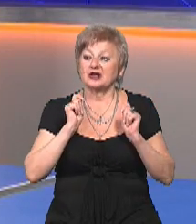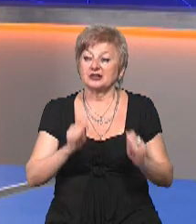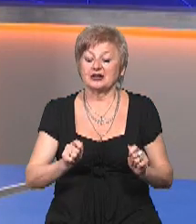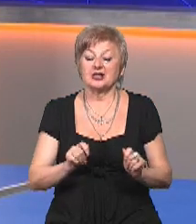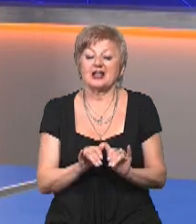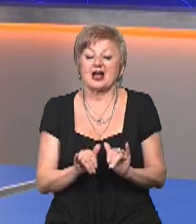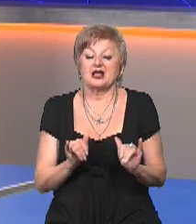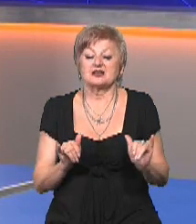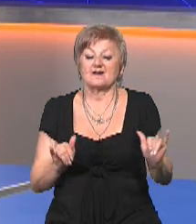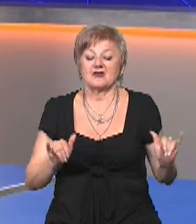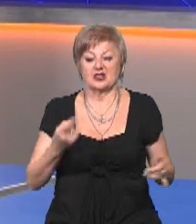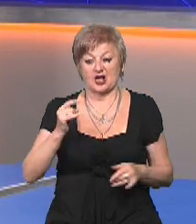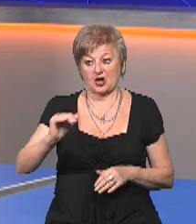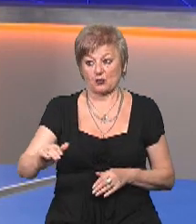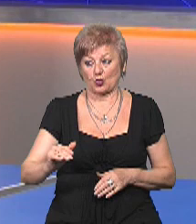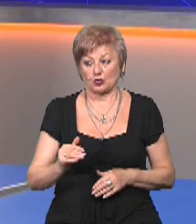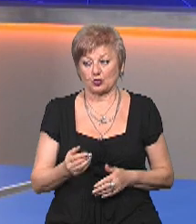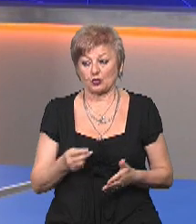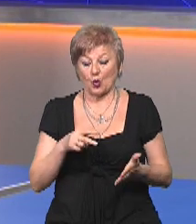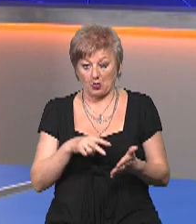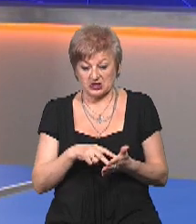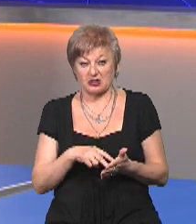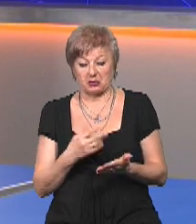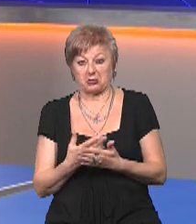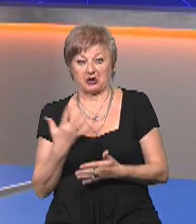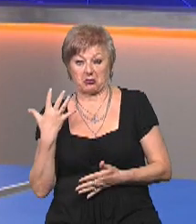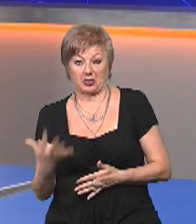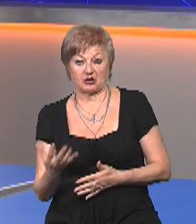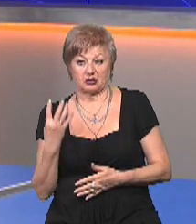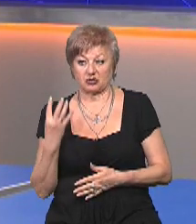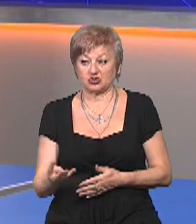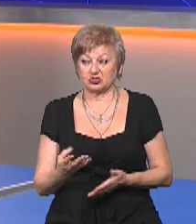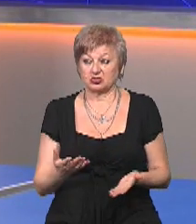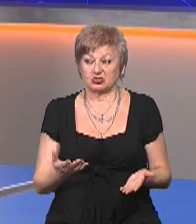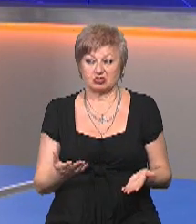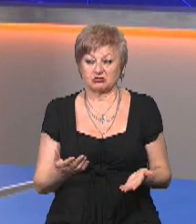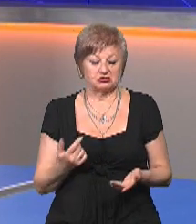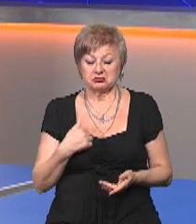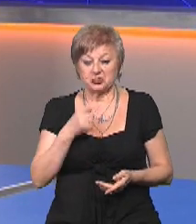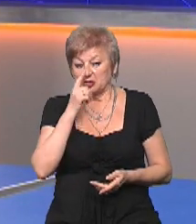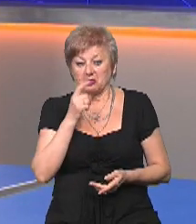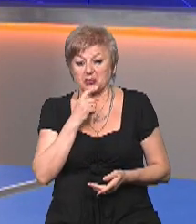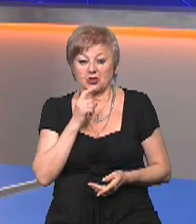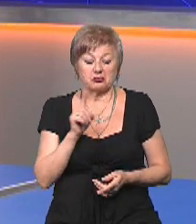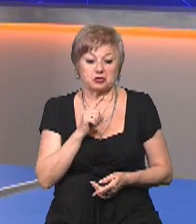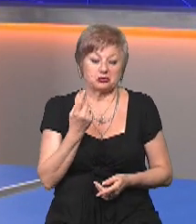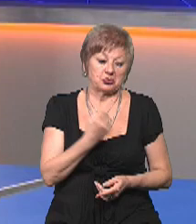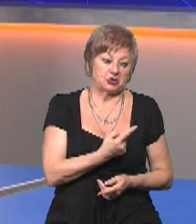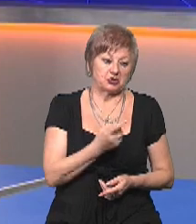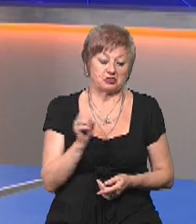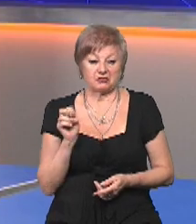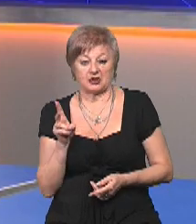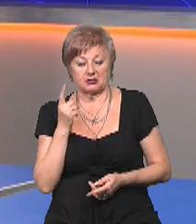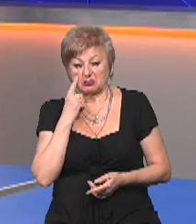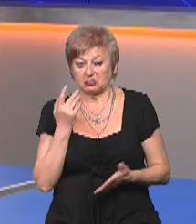її розвитку, поставити за це якусь цифру. Діти в першому, в другому класі точно не розуміють, що таке один бал, що таке